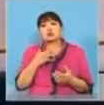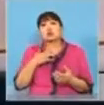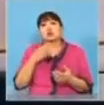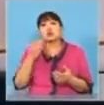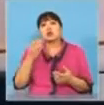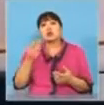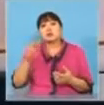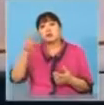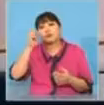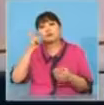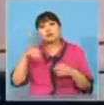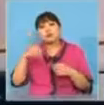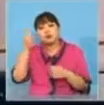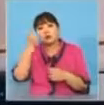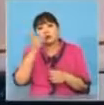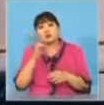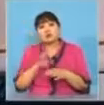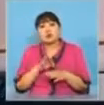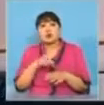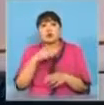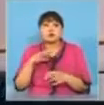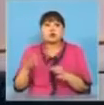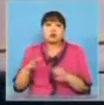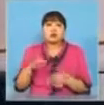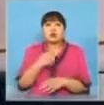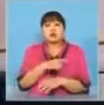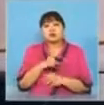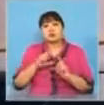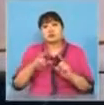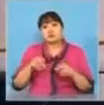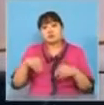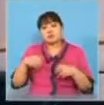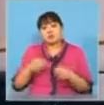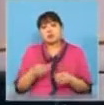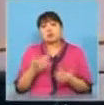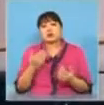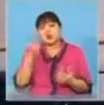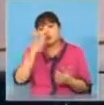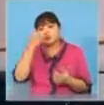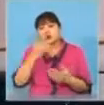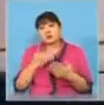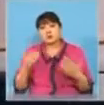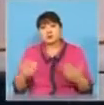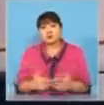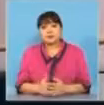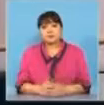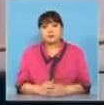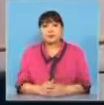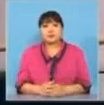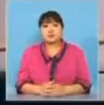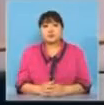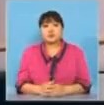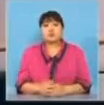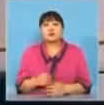бөден түсірді. Барлық ауыратынды айтты, бәрін саған қағаз берді. Рахмет айналайын.